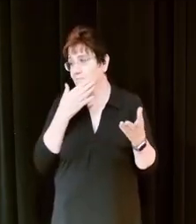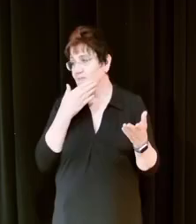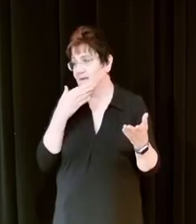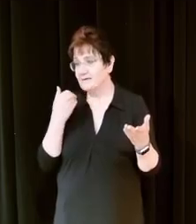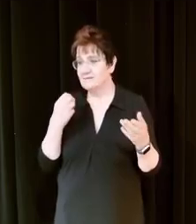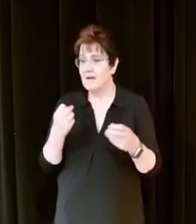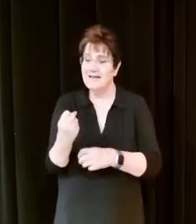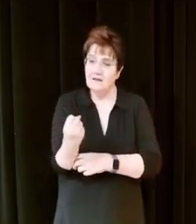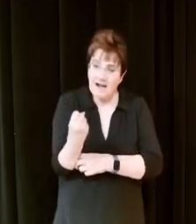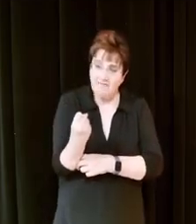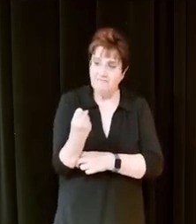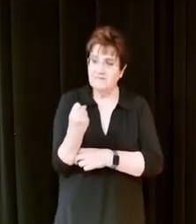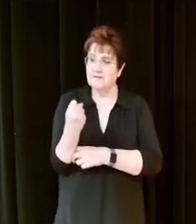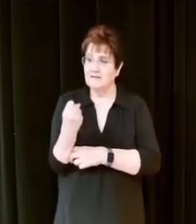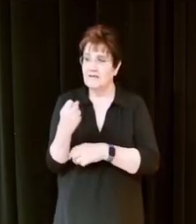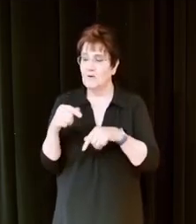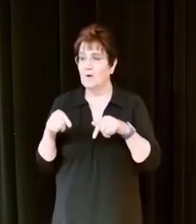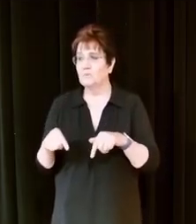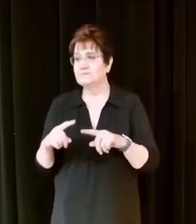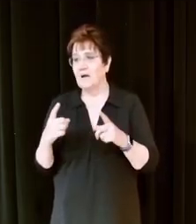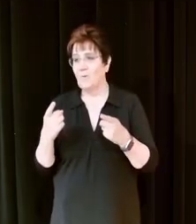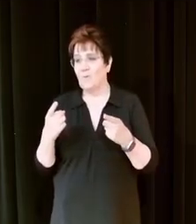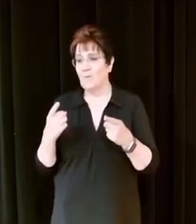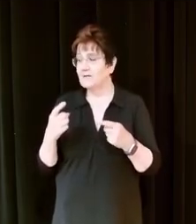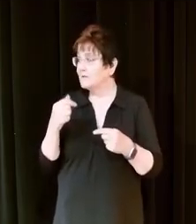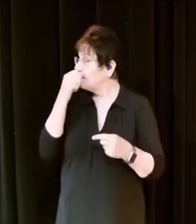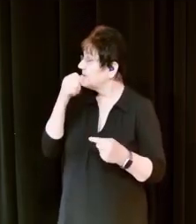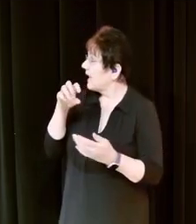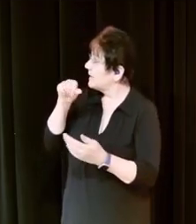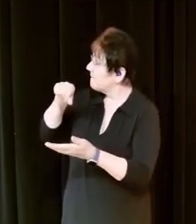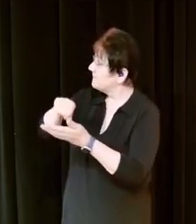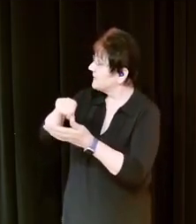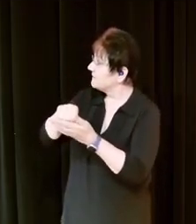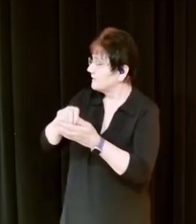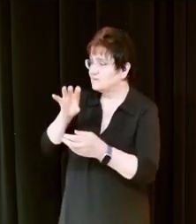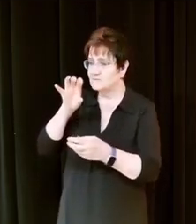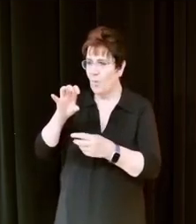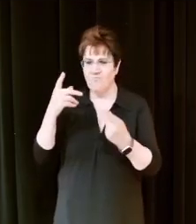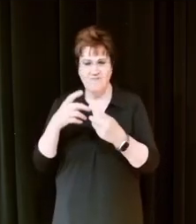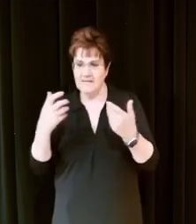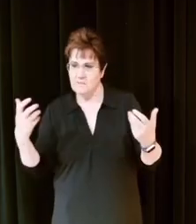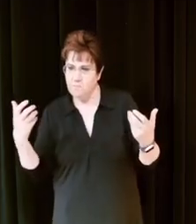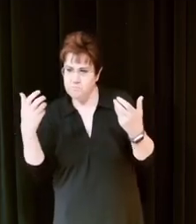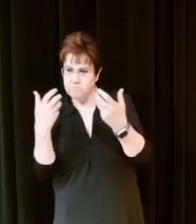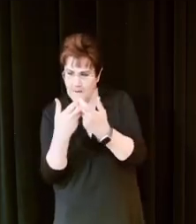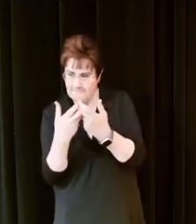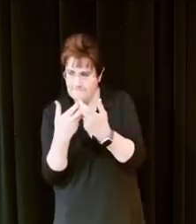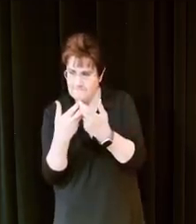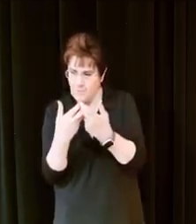um Kraft, die sich trifft. Es ging vor allem um diese Stelle da in der Mitte. Was trifft da aufeinander und komme ich da